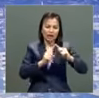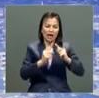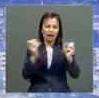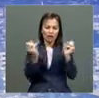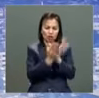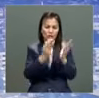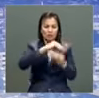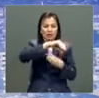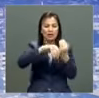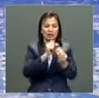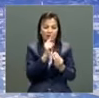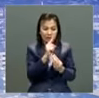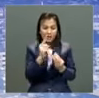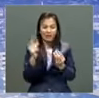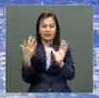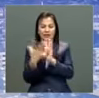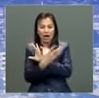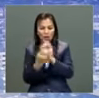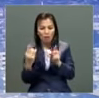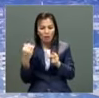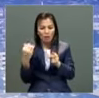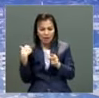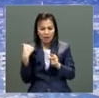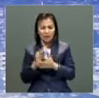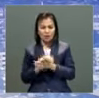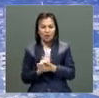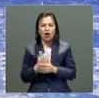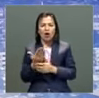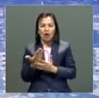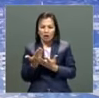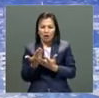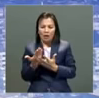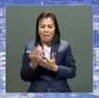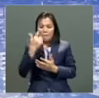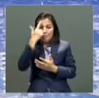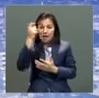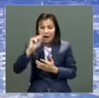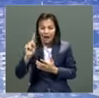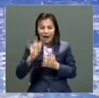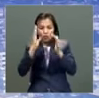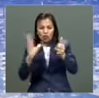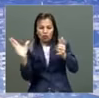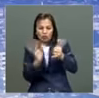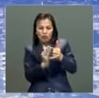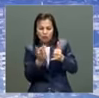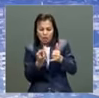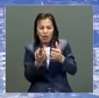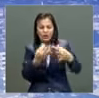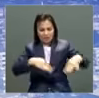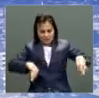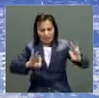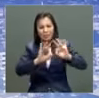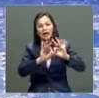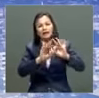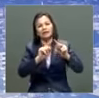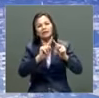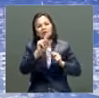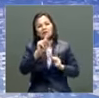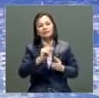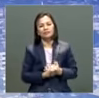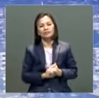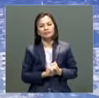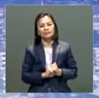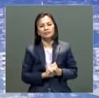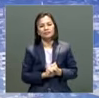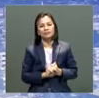มและเศรษฐกิจตามมาบ้างเพื่อทำให้ยอดของผู้ป่วยหรือผู้เสียชีวิตลดลงมายังมีความสำคัญอยู่